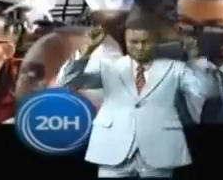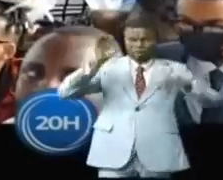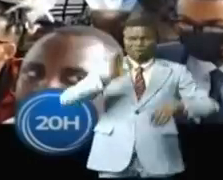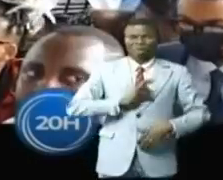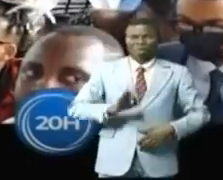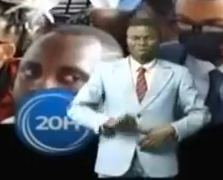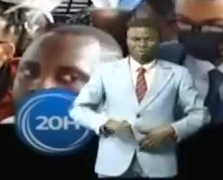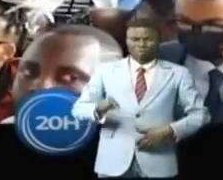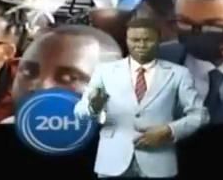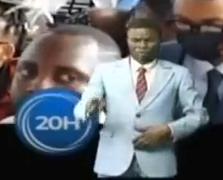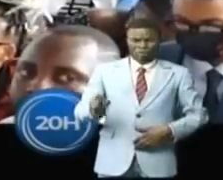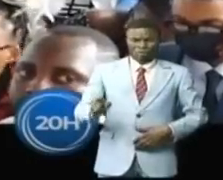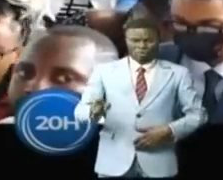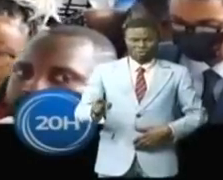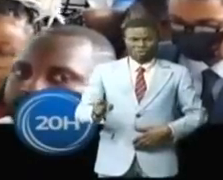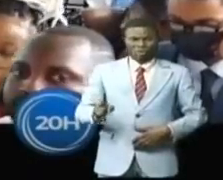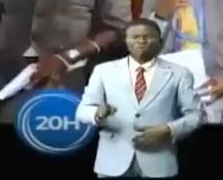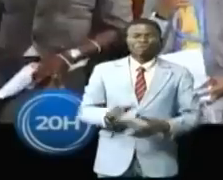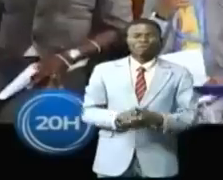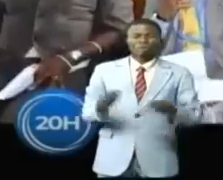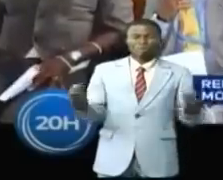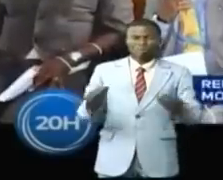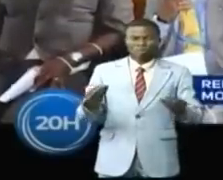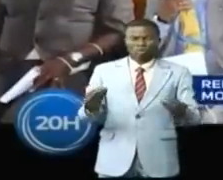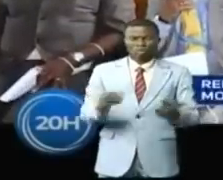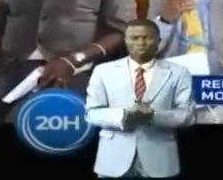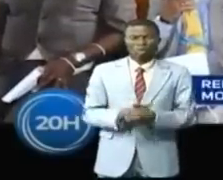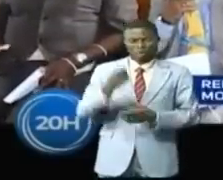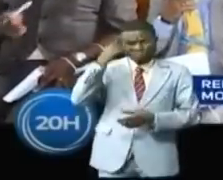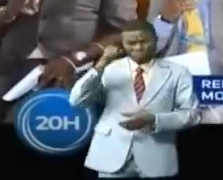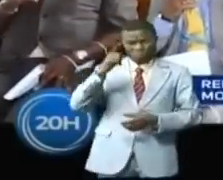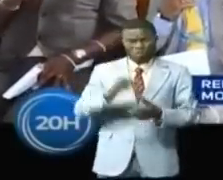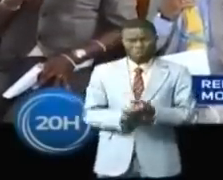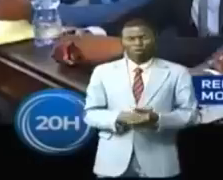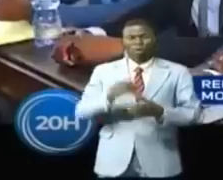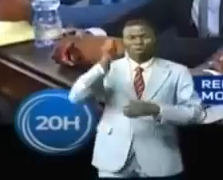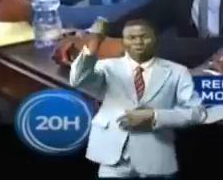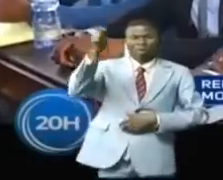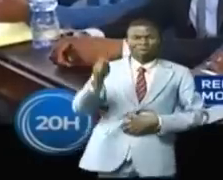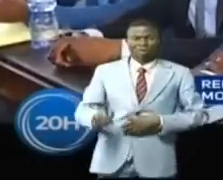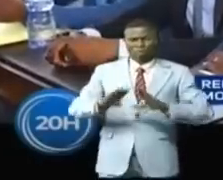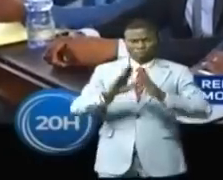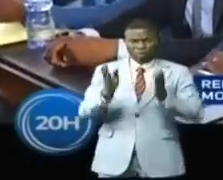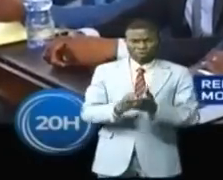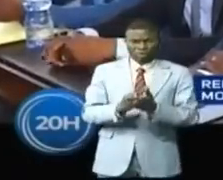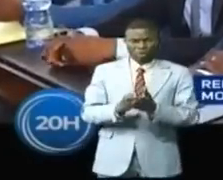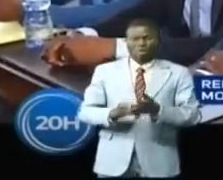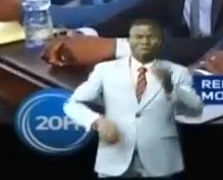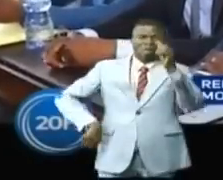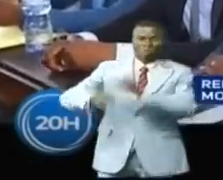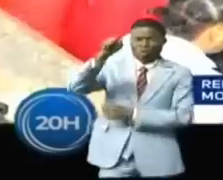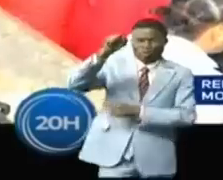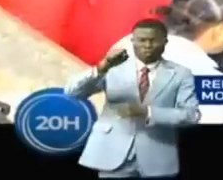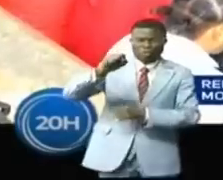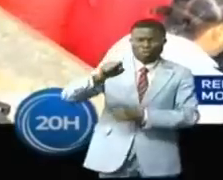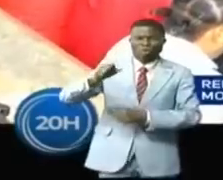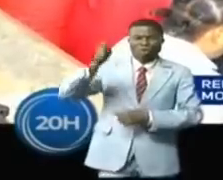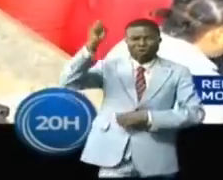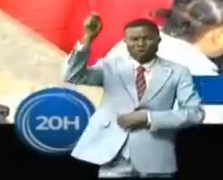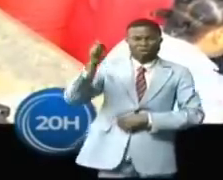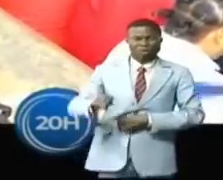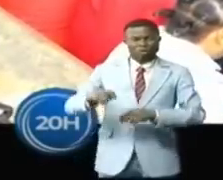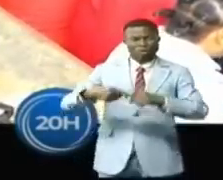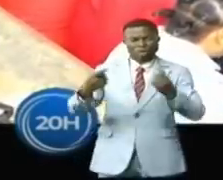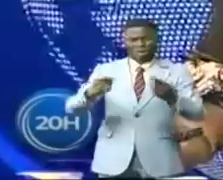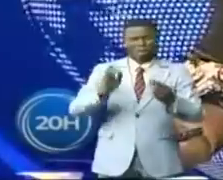de la République démocratique du Congo, Félix-Antoine Tshisekedi Tshilombo, et les forces loyalistes pour contrer les élans belliqueux des ennemis